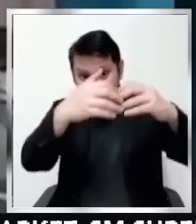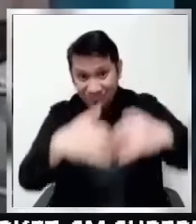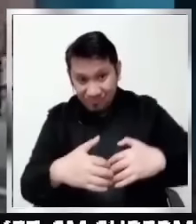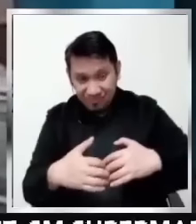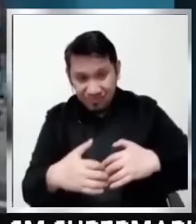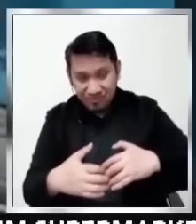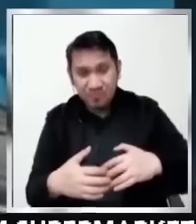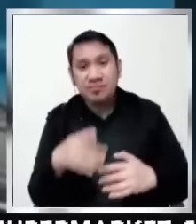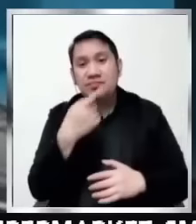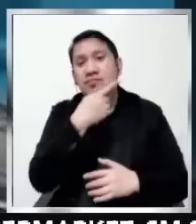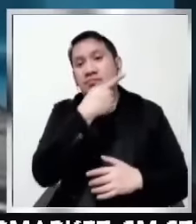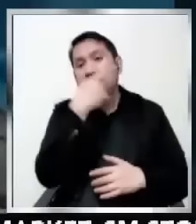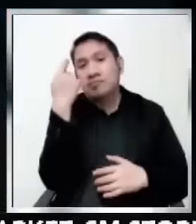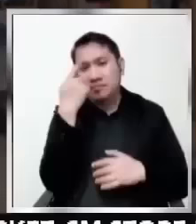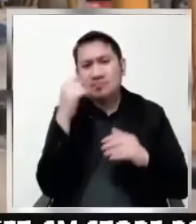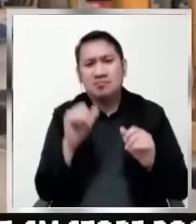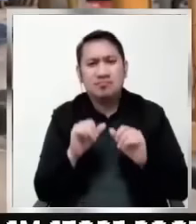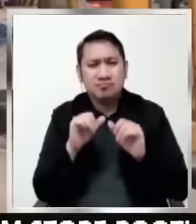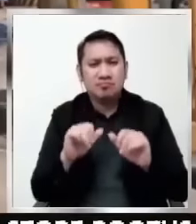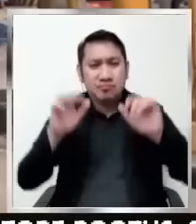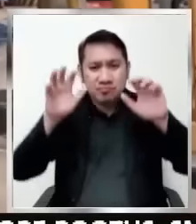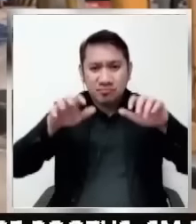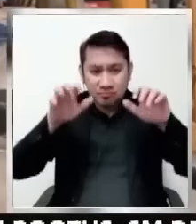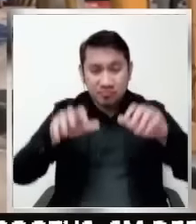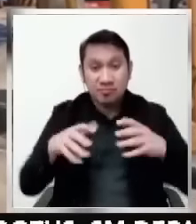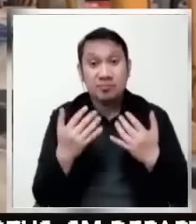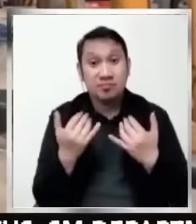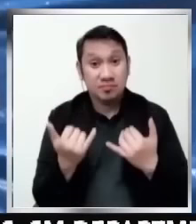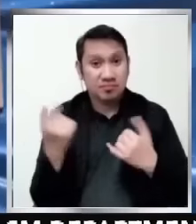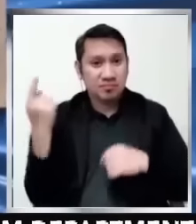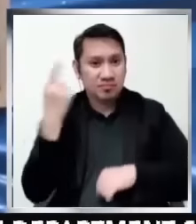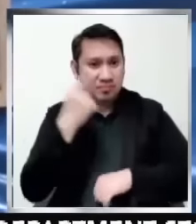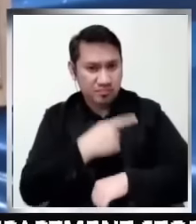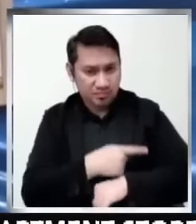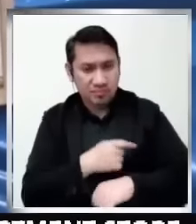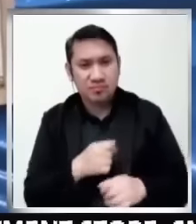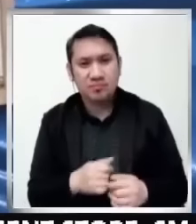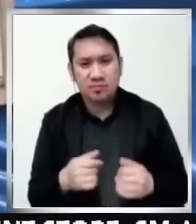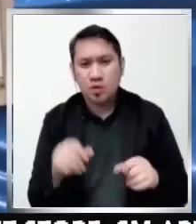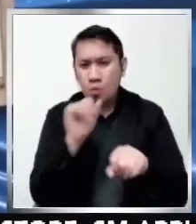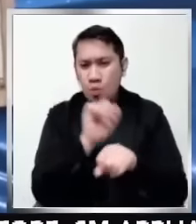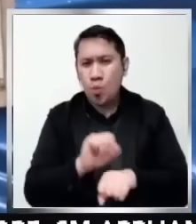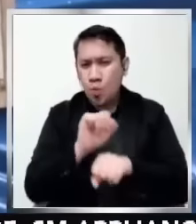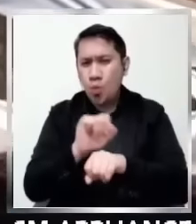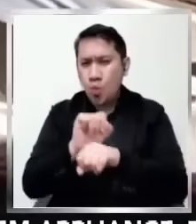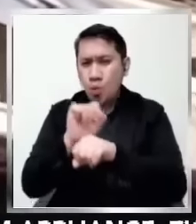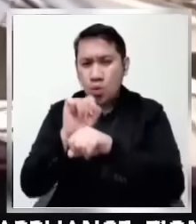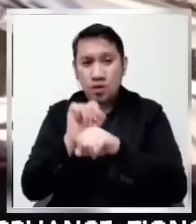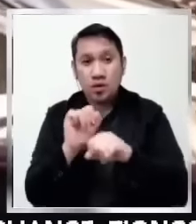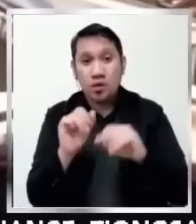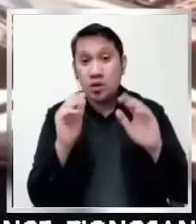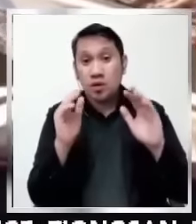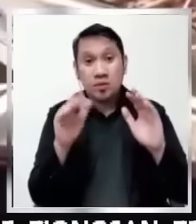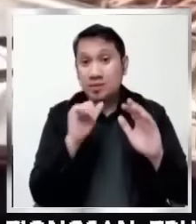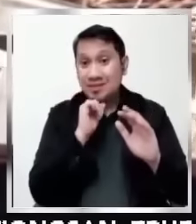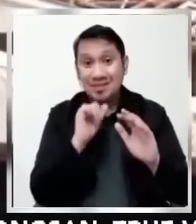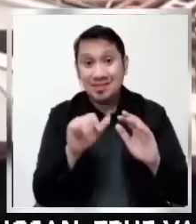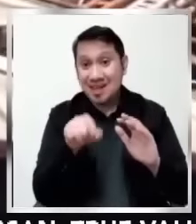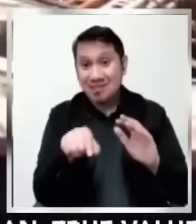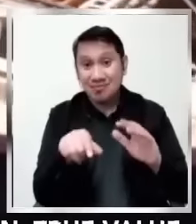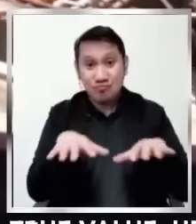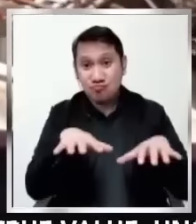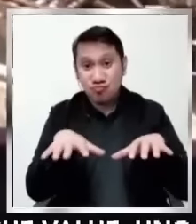ito sa walang humpay na ulan. Ngayong araw, puspusa na ang trabaho para masigurong hindi nagagalaw ang apektadong lupa sa